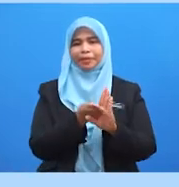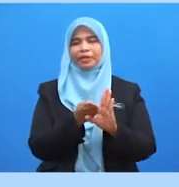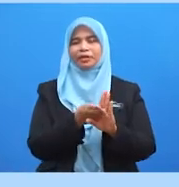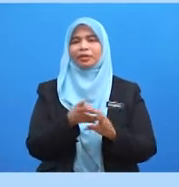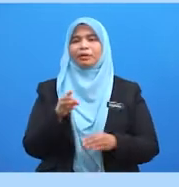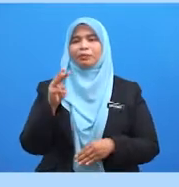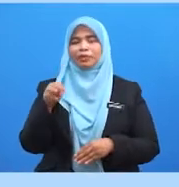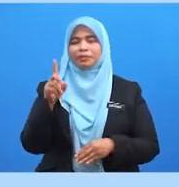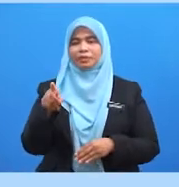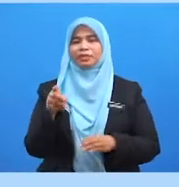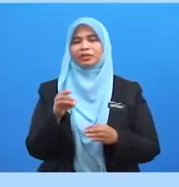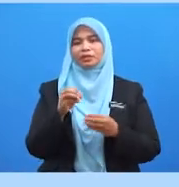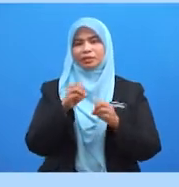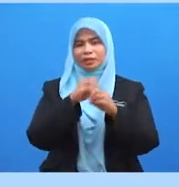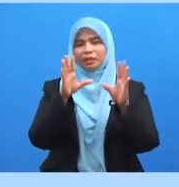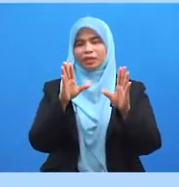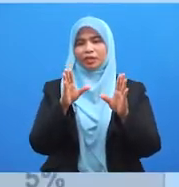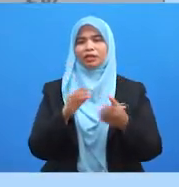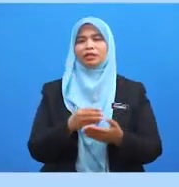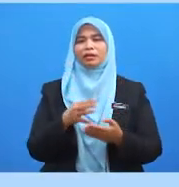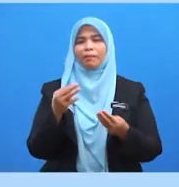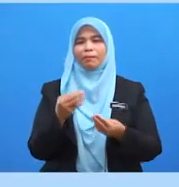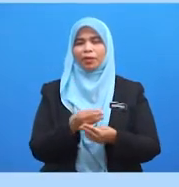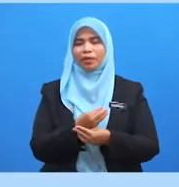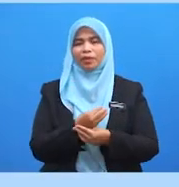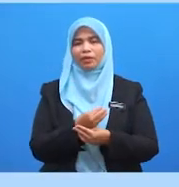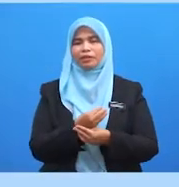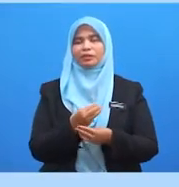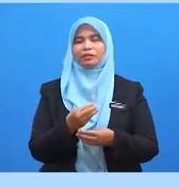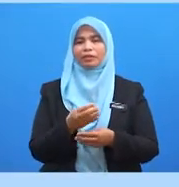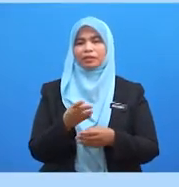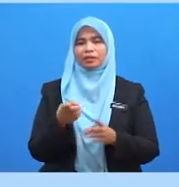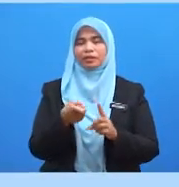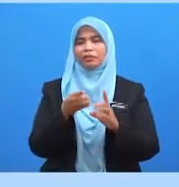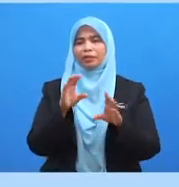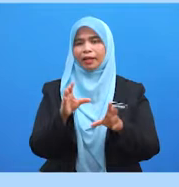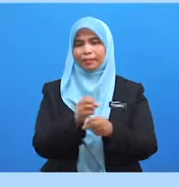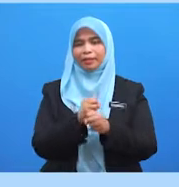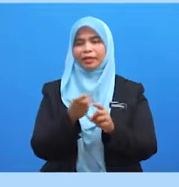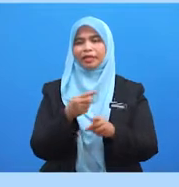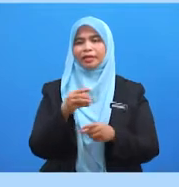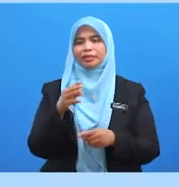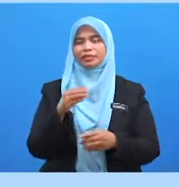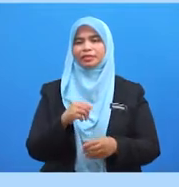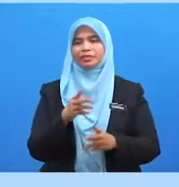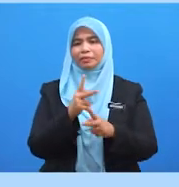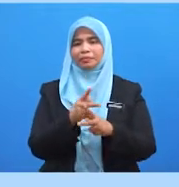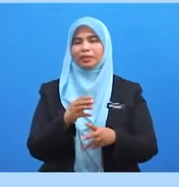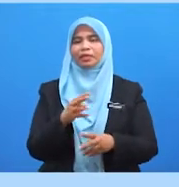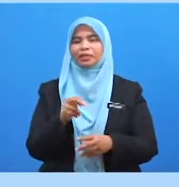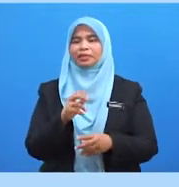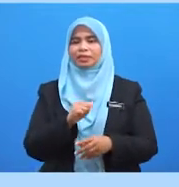perlu menyatakan sumber pembiayaan sama ada modal diperoleh daripada simpanan sendiri